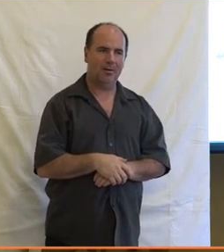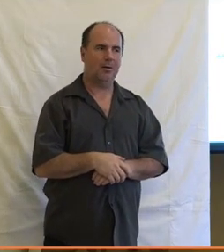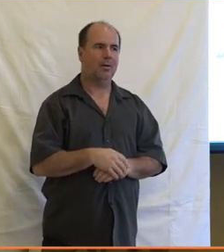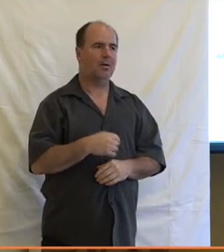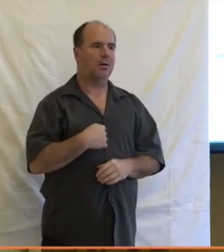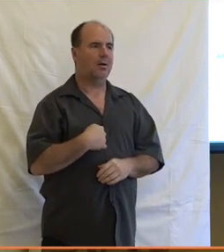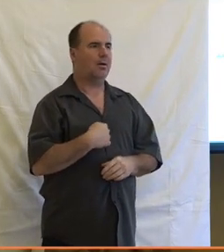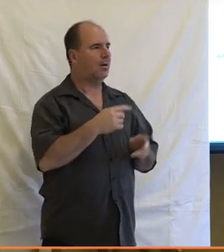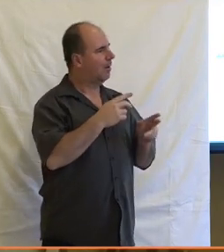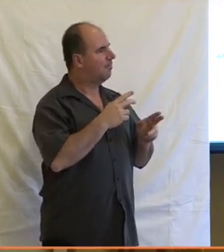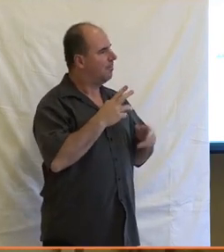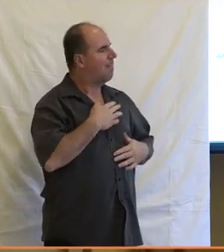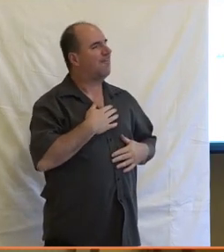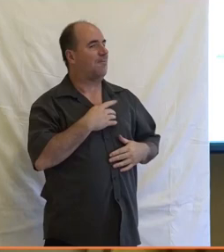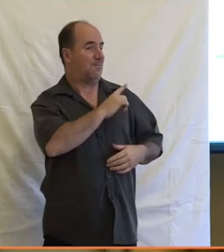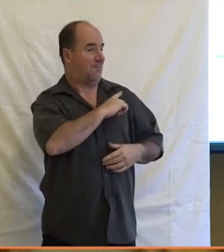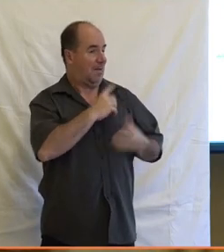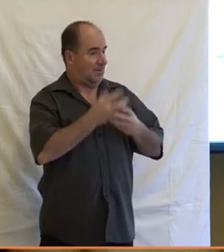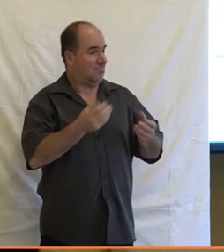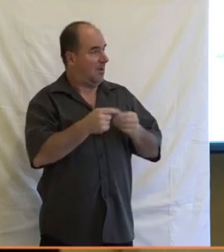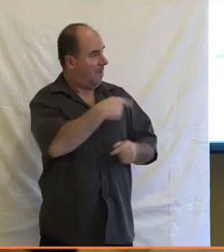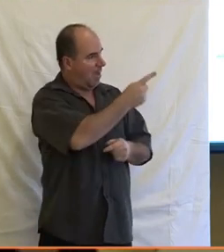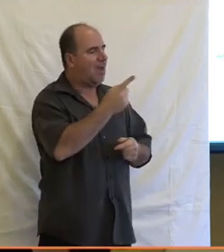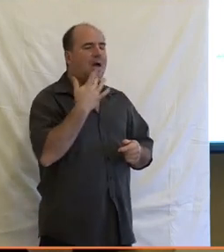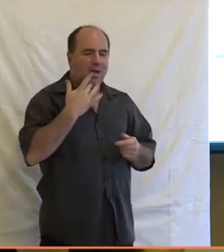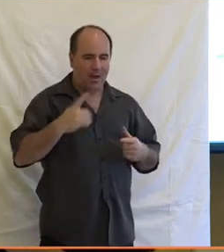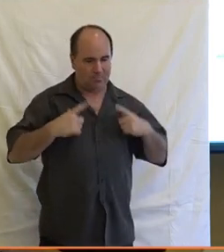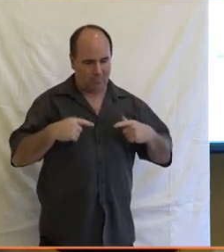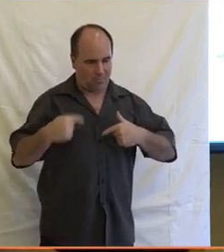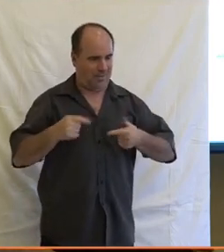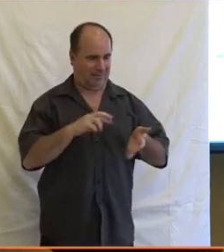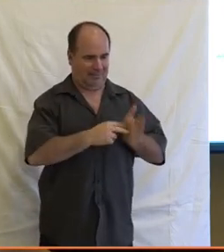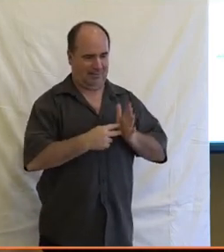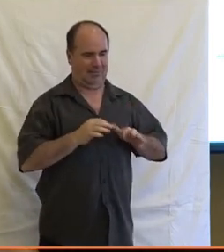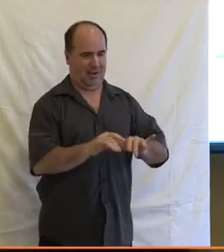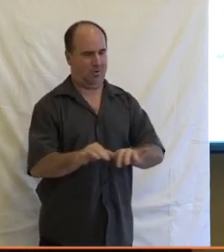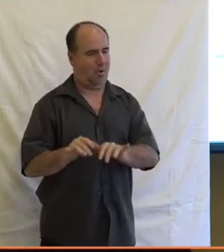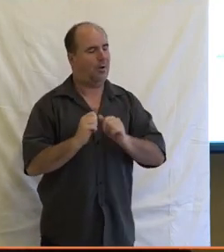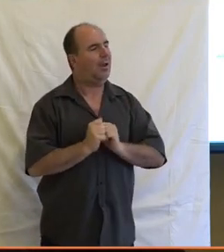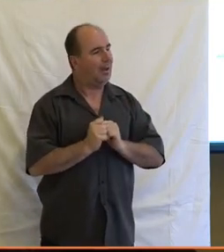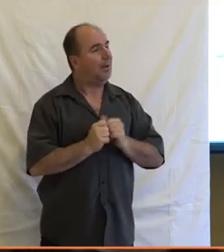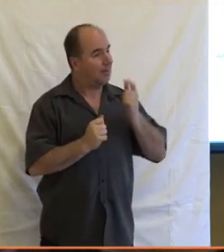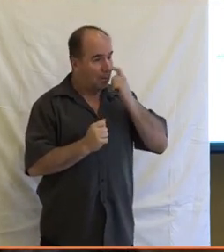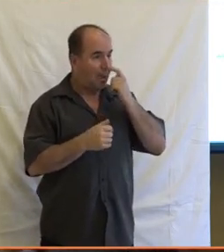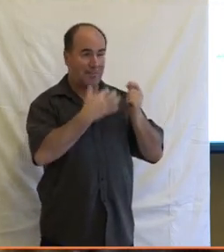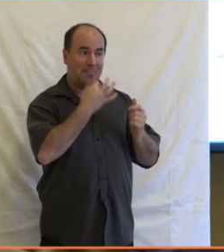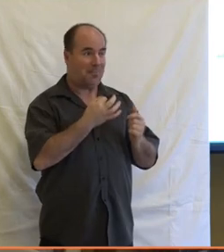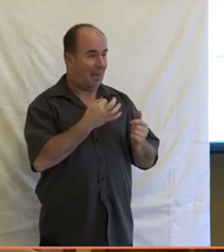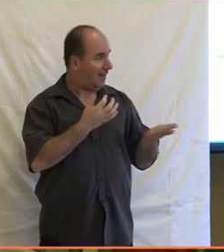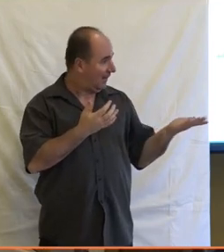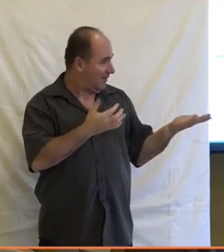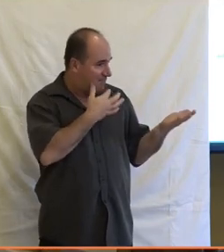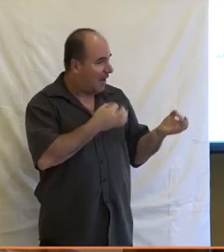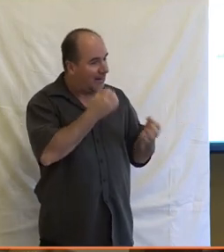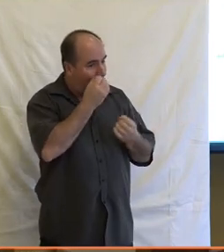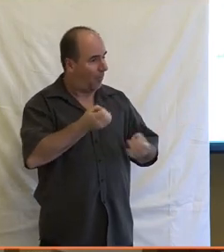dojem, že tyhle vlastně příběhy, co tady jako zaznívají, jak se ty technologie používají, že to vlastně jako hrozně hezky zní, to hrozně chytlavý. Ostatně třeba málo